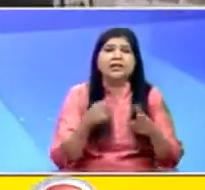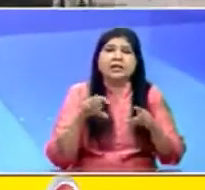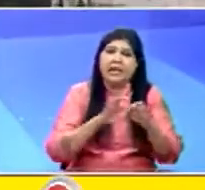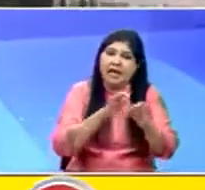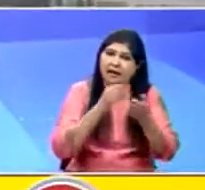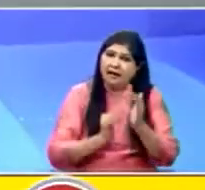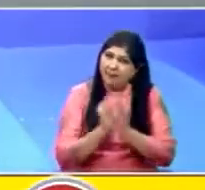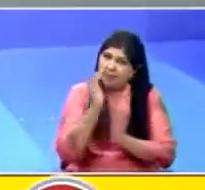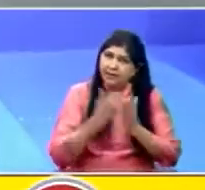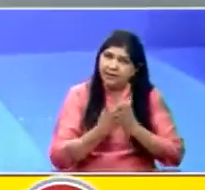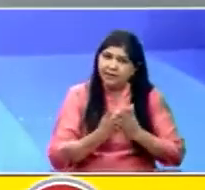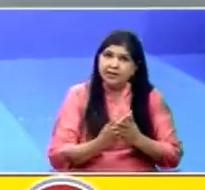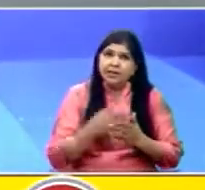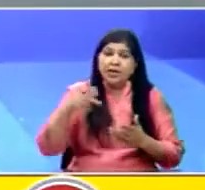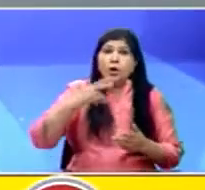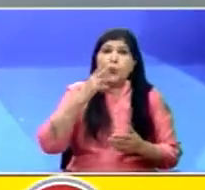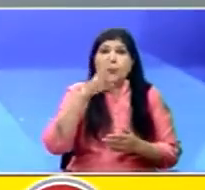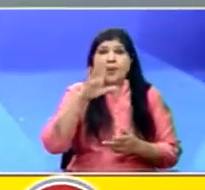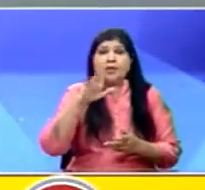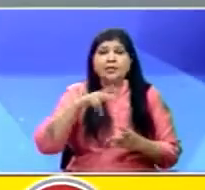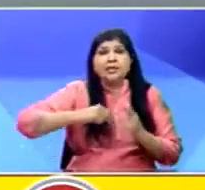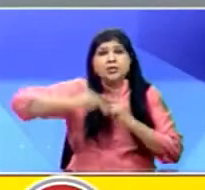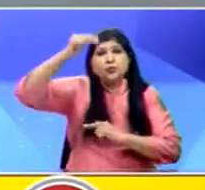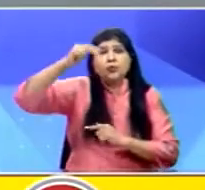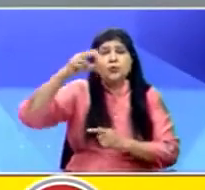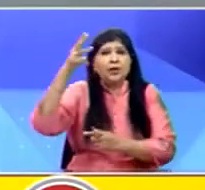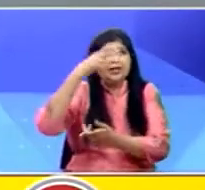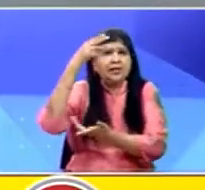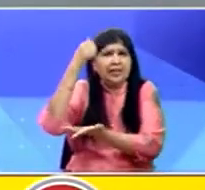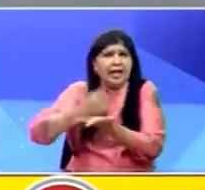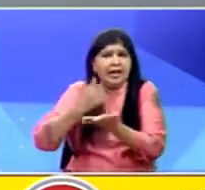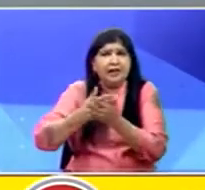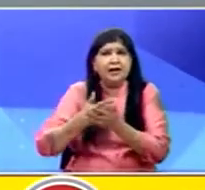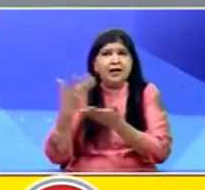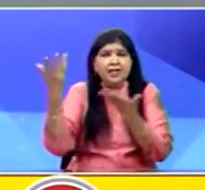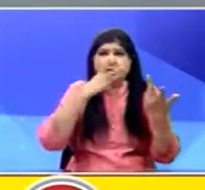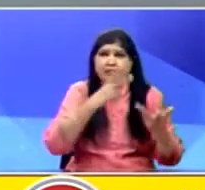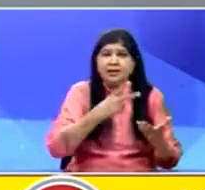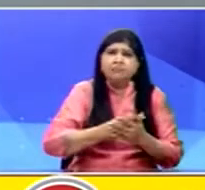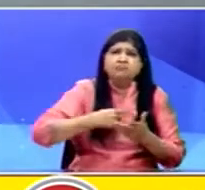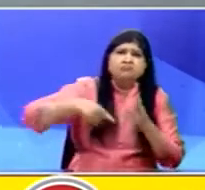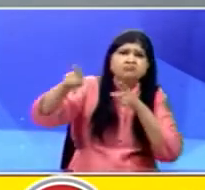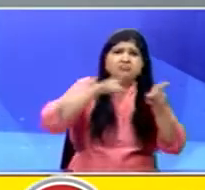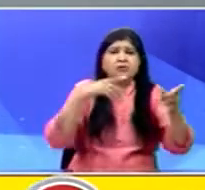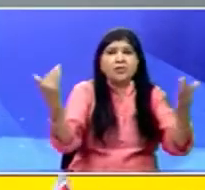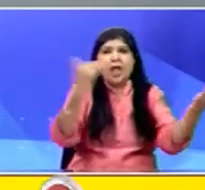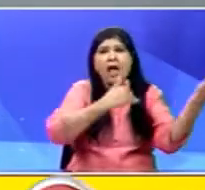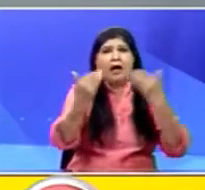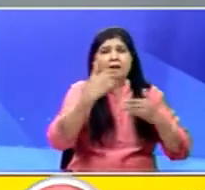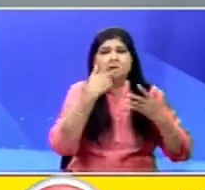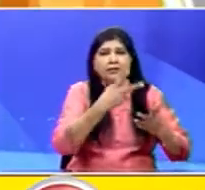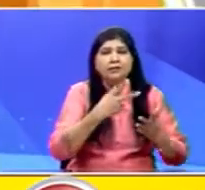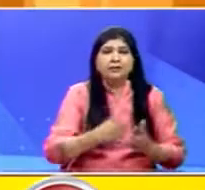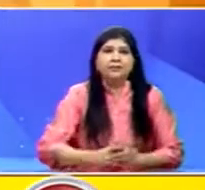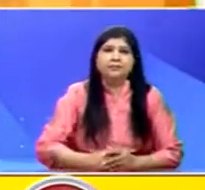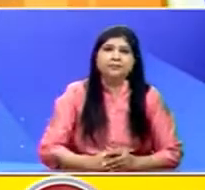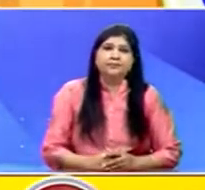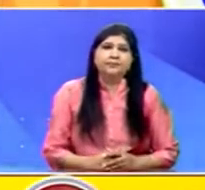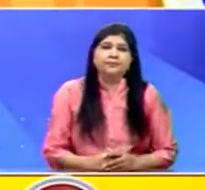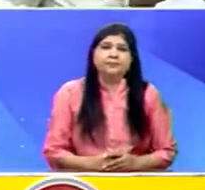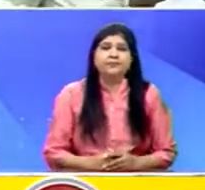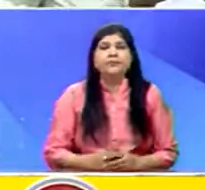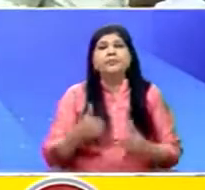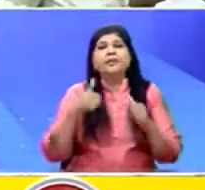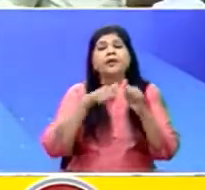के पास लगे 35 फीट ऊंचे तिरंगे को देखने के लिए भी दूर दूर से लोग आ रहे हैं।